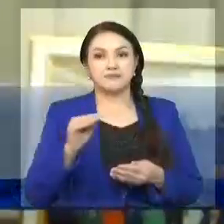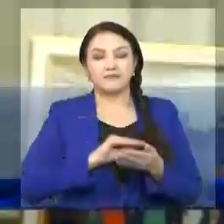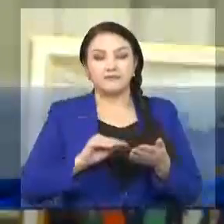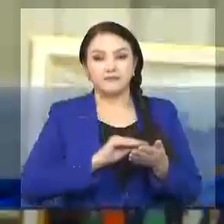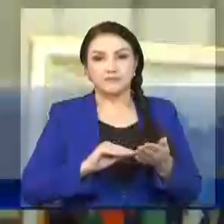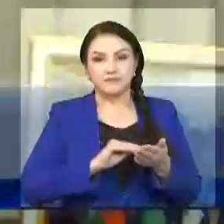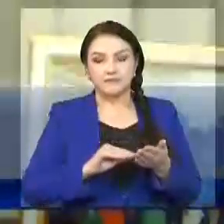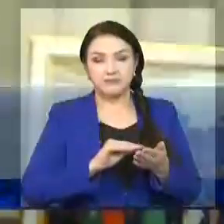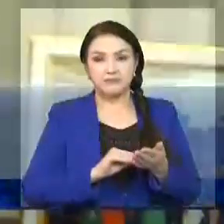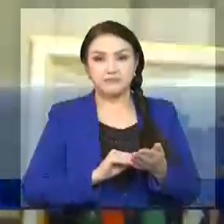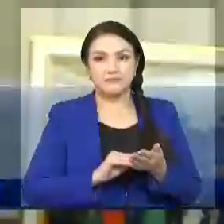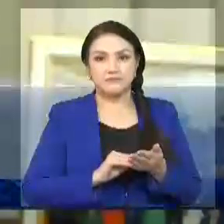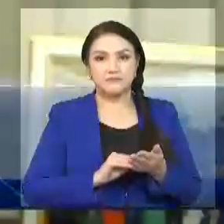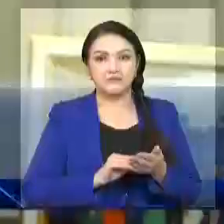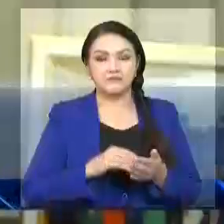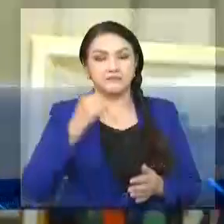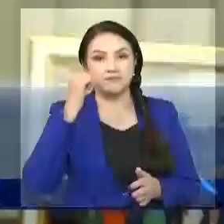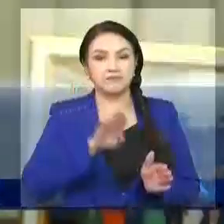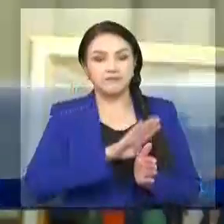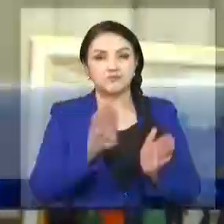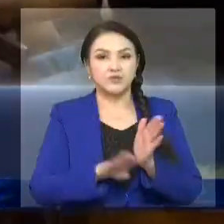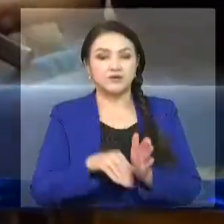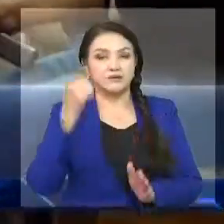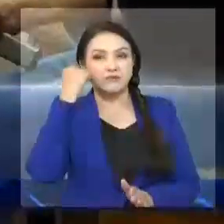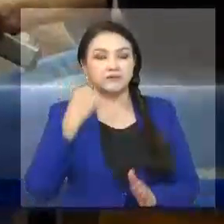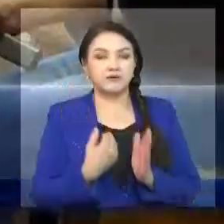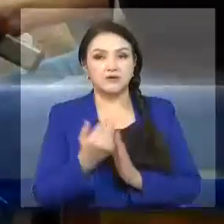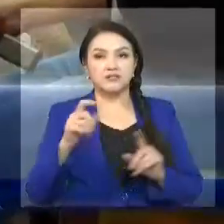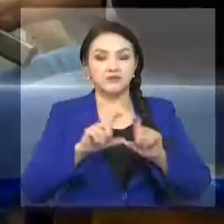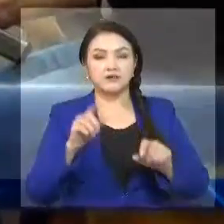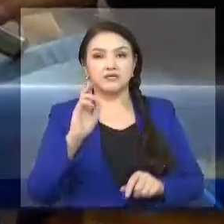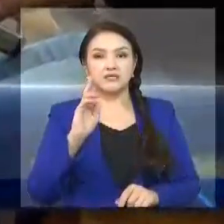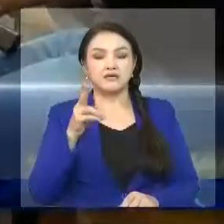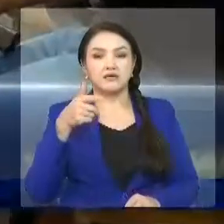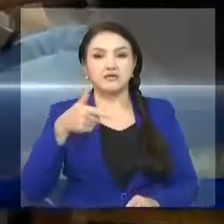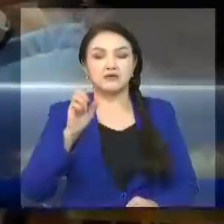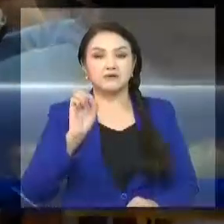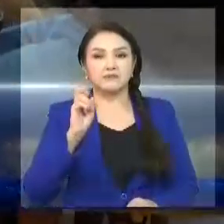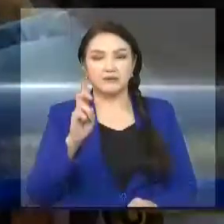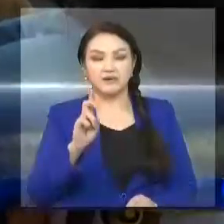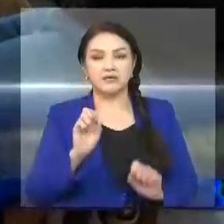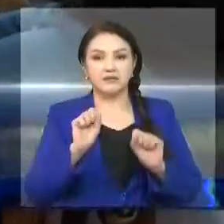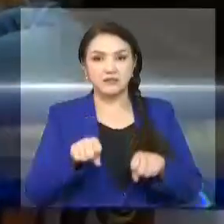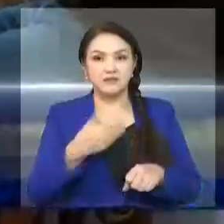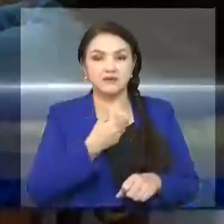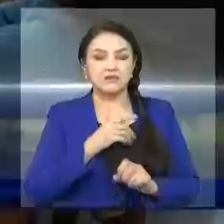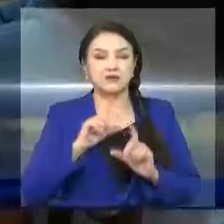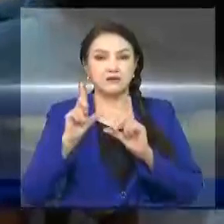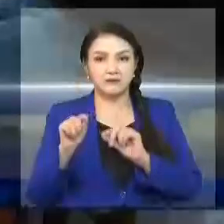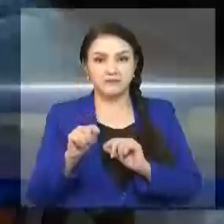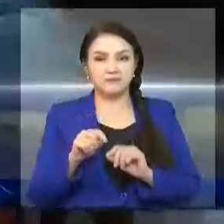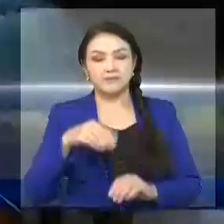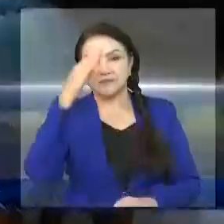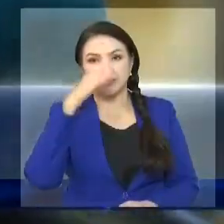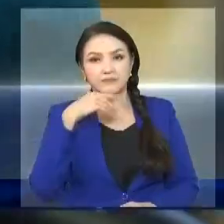переписывался с Подмосковья, есть высшая школа КГБ. Они меня одобрили. Я хочу туда ехать.